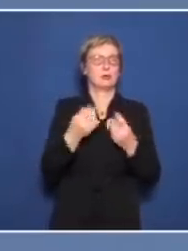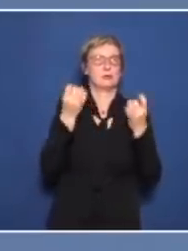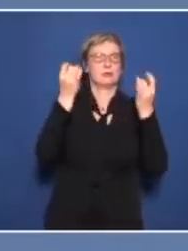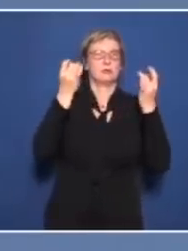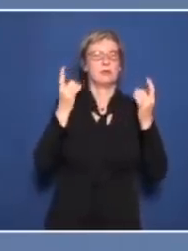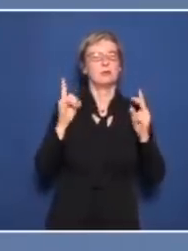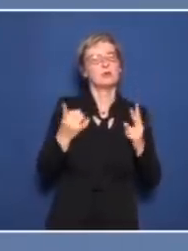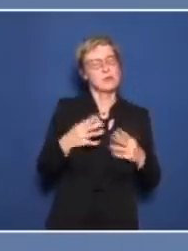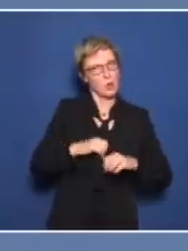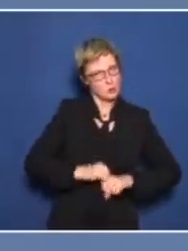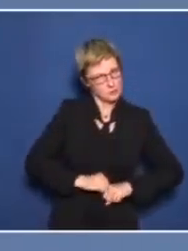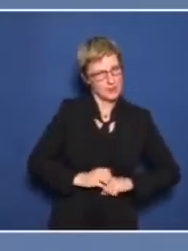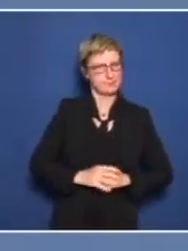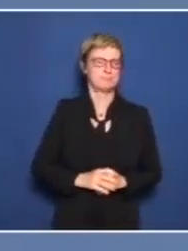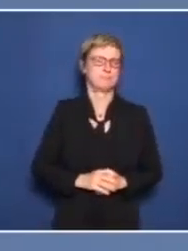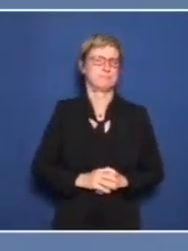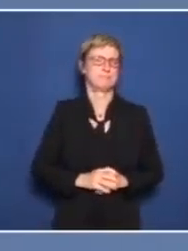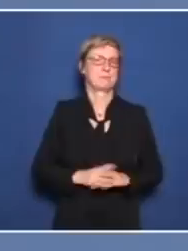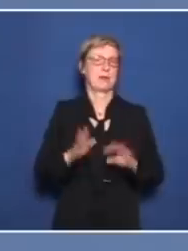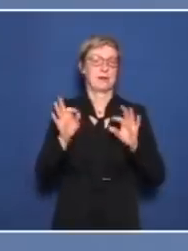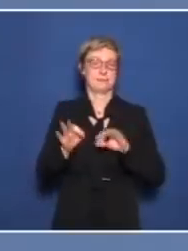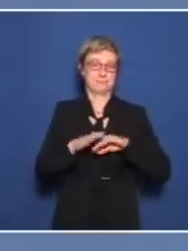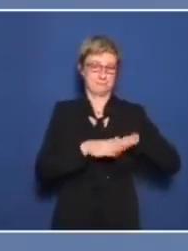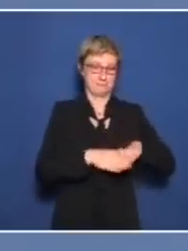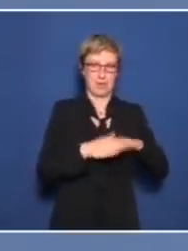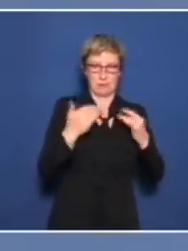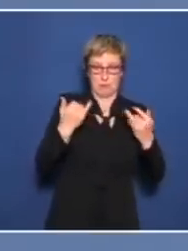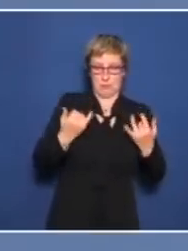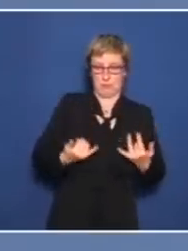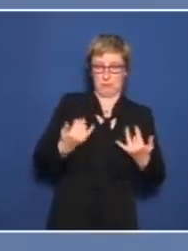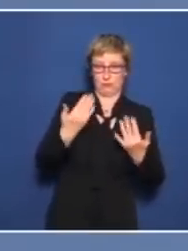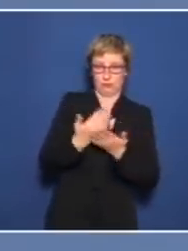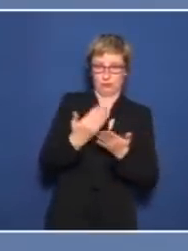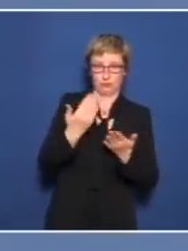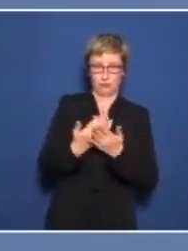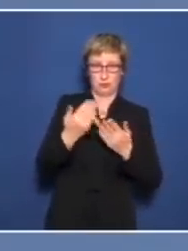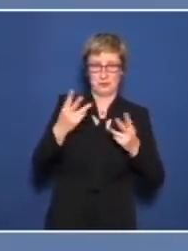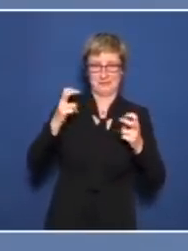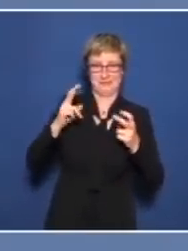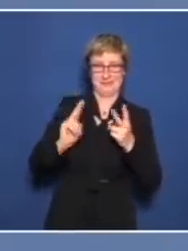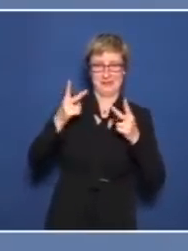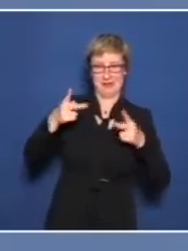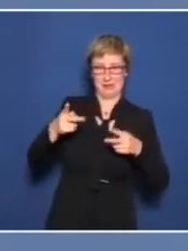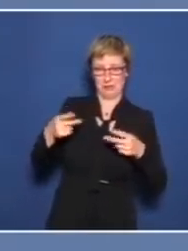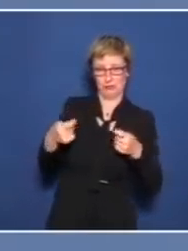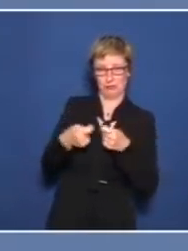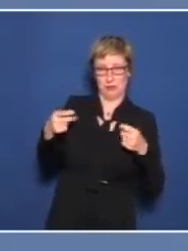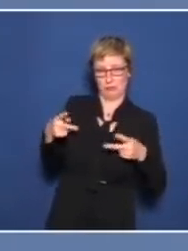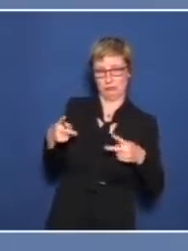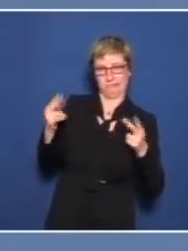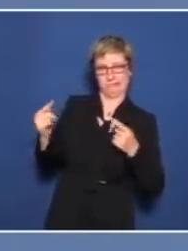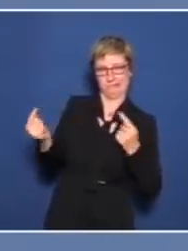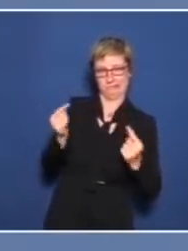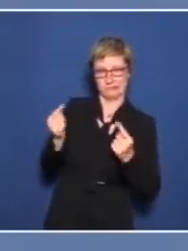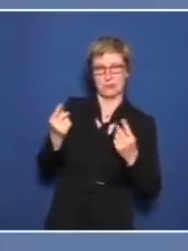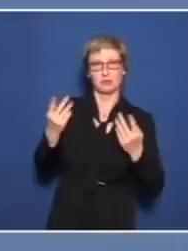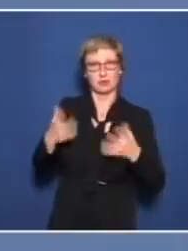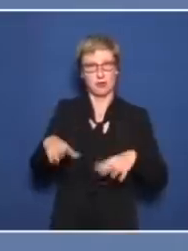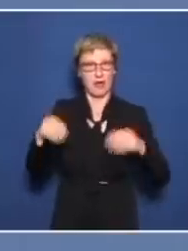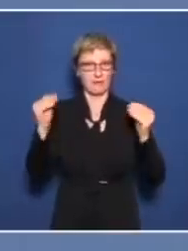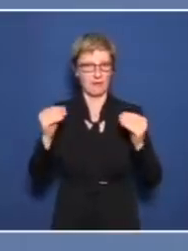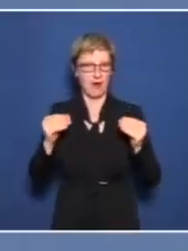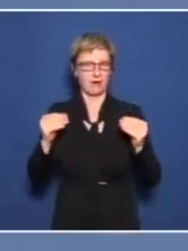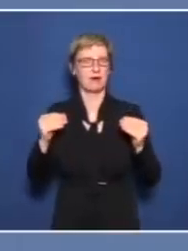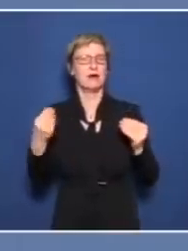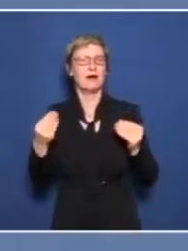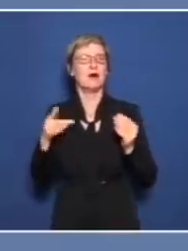Eine zweite Spannungssituation wird entstehen und die entsteht ja jetzt auch schon gerade. Insbesondere auch in den Regionen, wo deutlich, wir haben ja Regionen